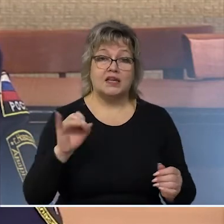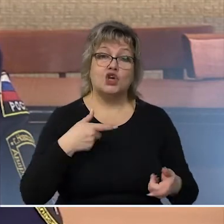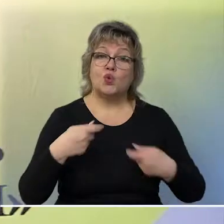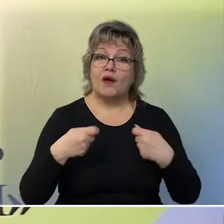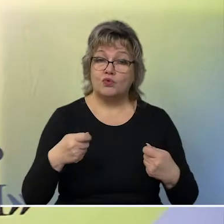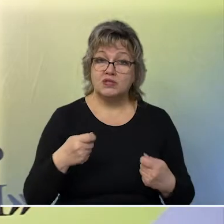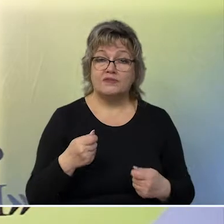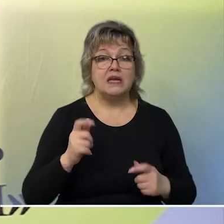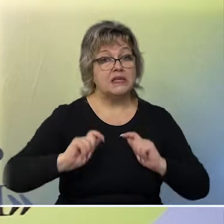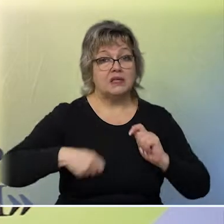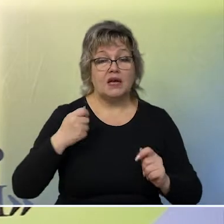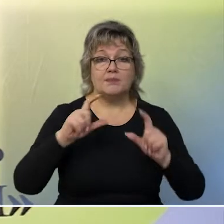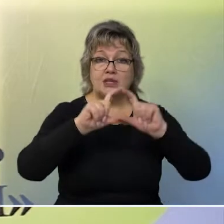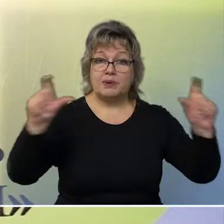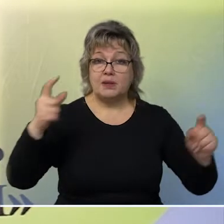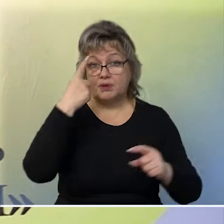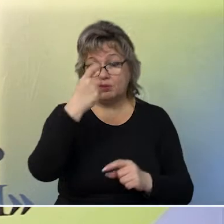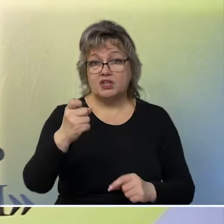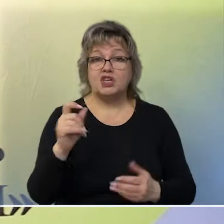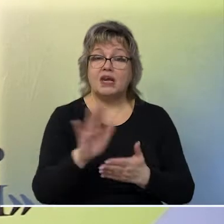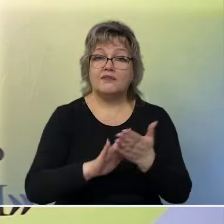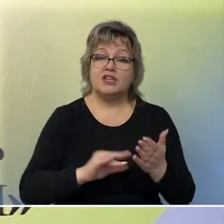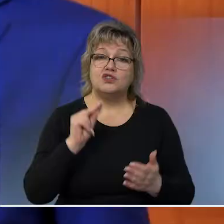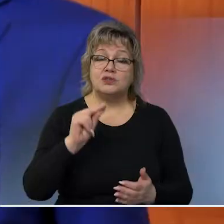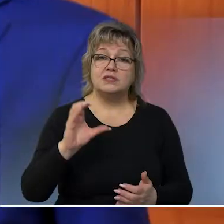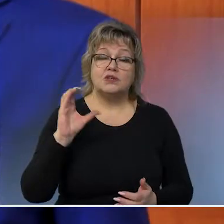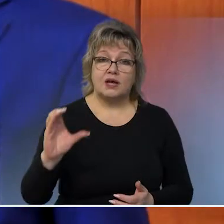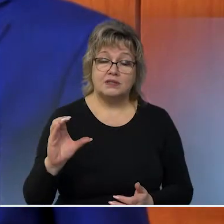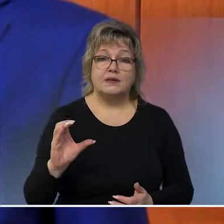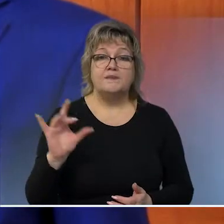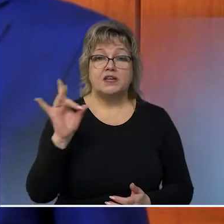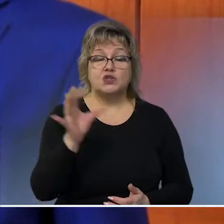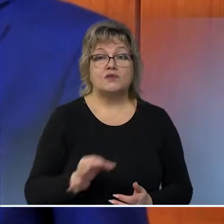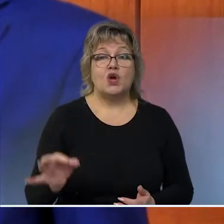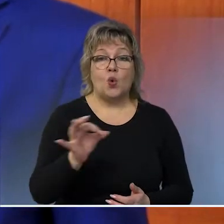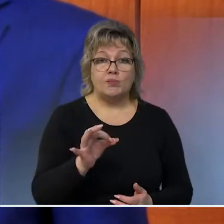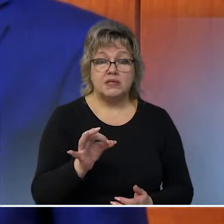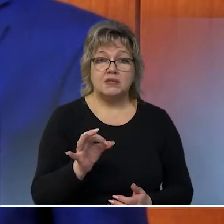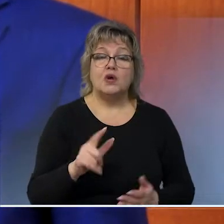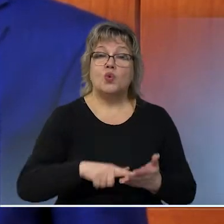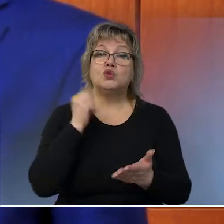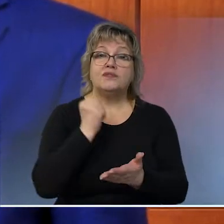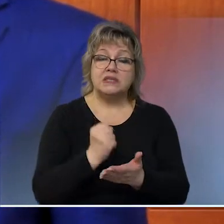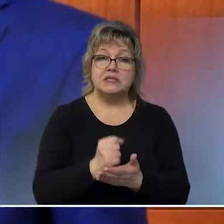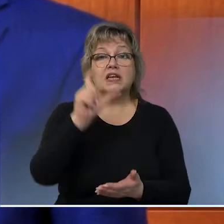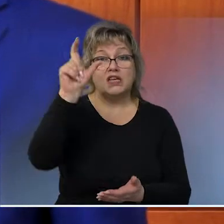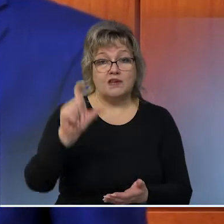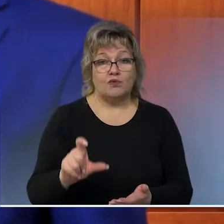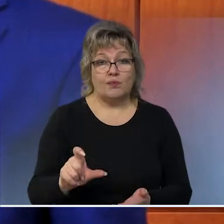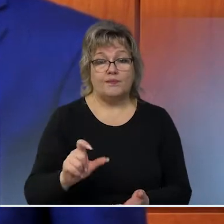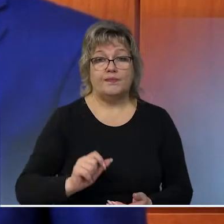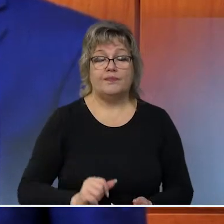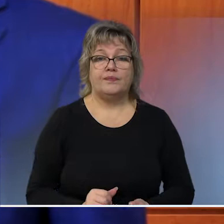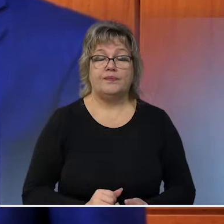и руководства. Ведь недаром в Департаменте по предупреждению и ликвидации чрезвычайных ситуаций Ростовской области утвердили именно